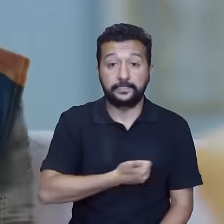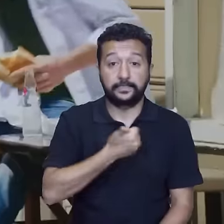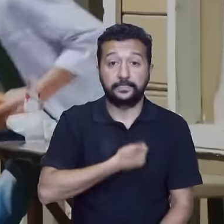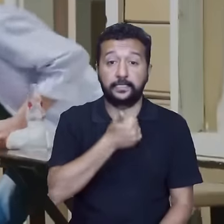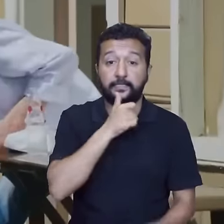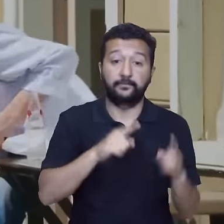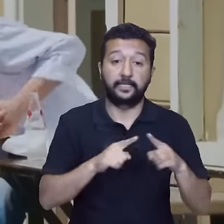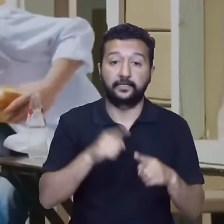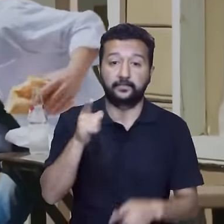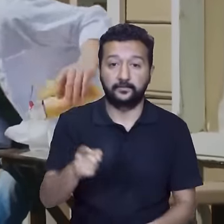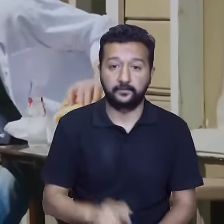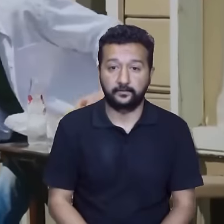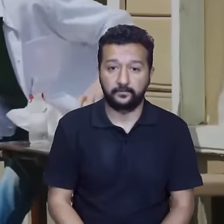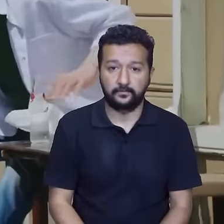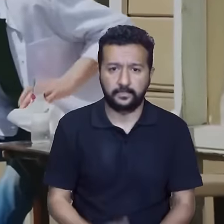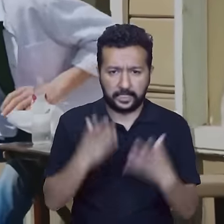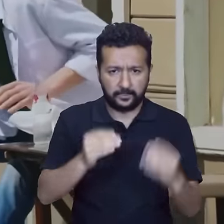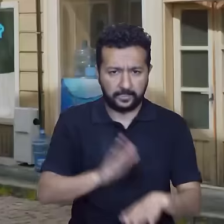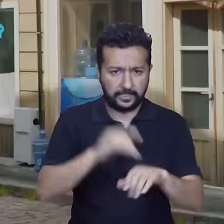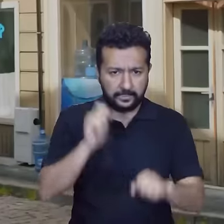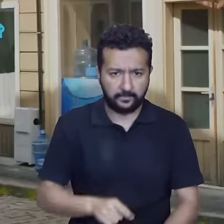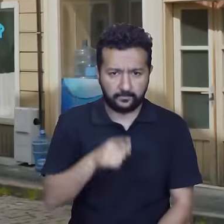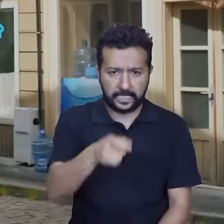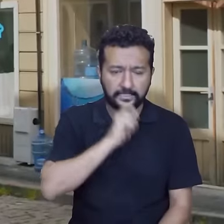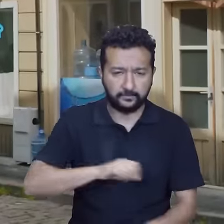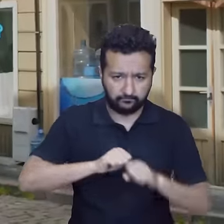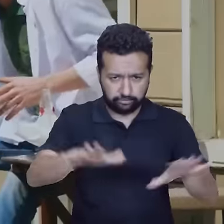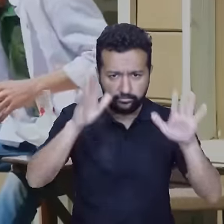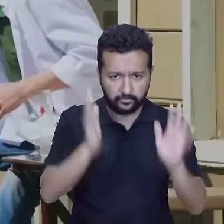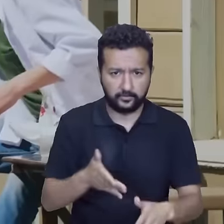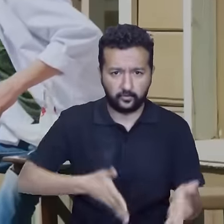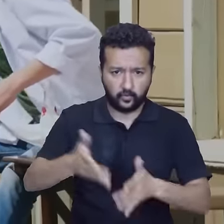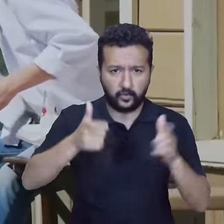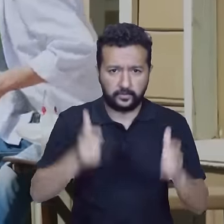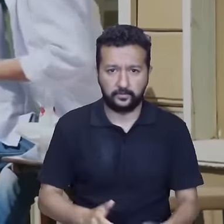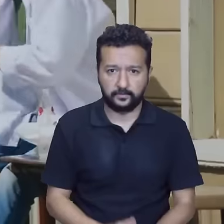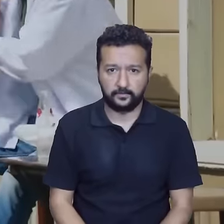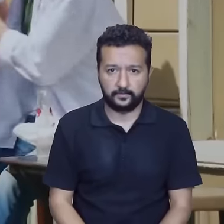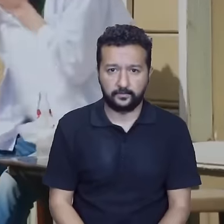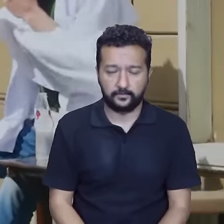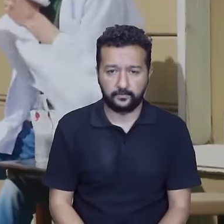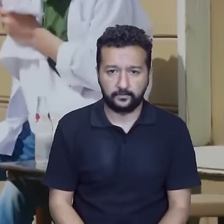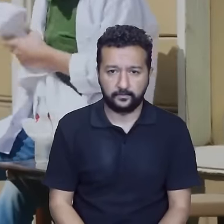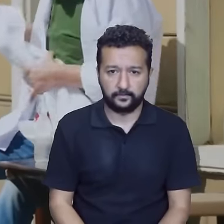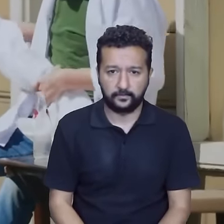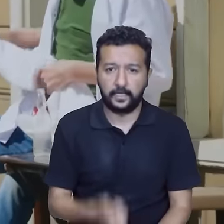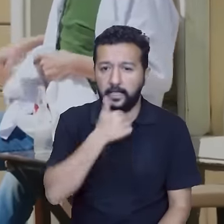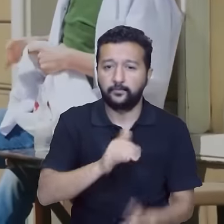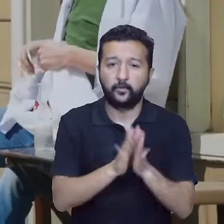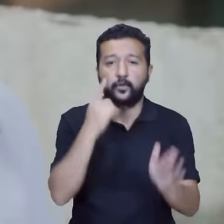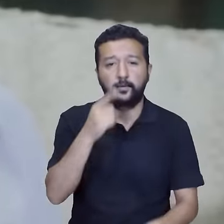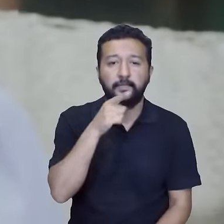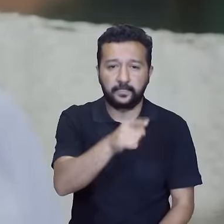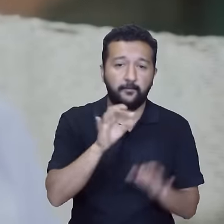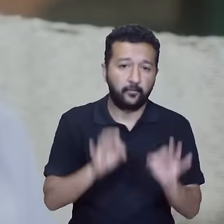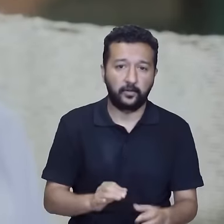adam Tarık. Berber Sami gazozu püskürttü. Oğlum ne yaptın ya? Bak tsunami etkisi yarattın yine sokağın ortasında. Ayşe, abi kusura